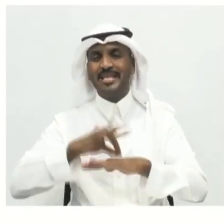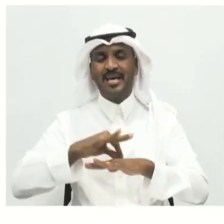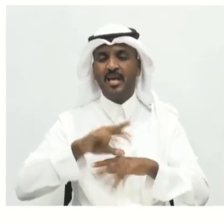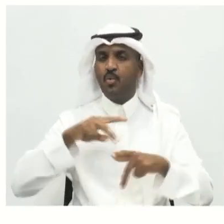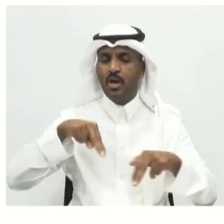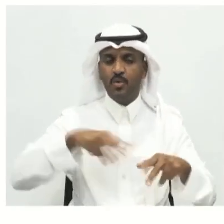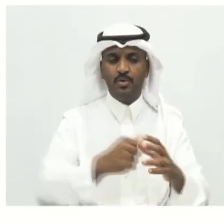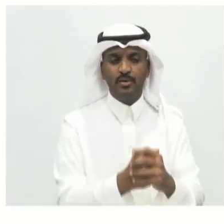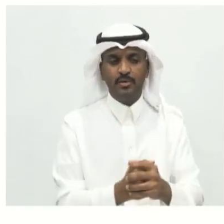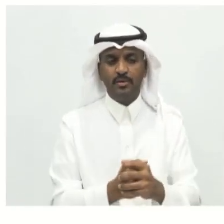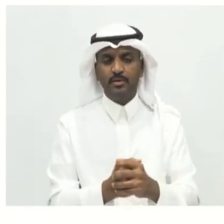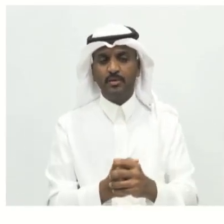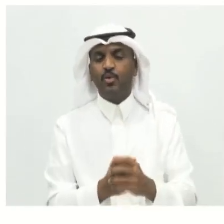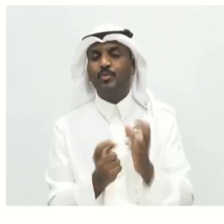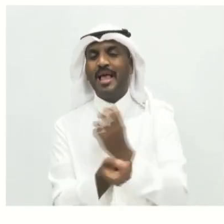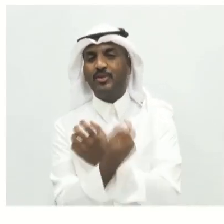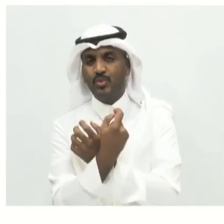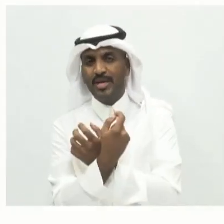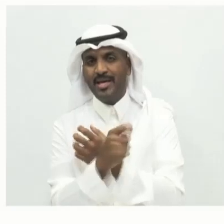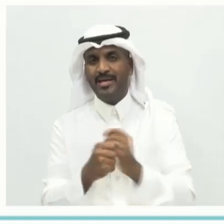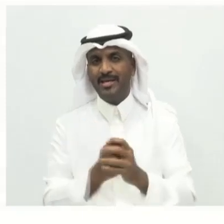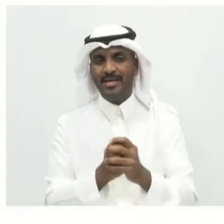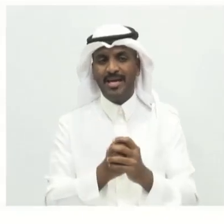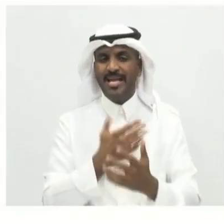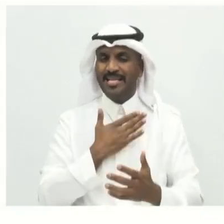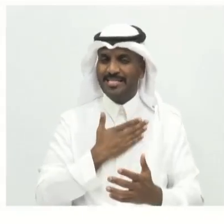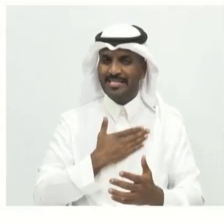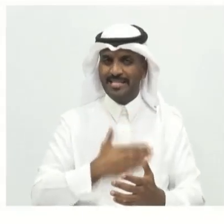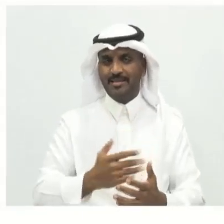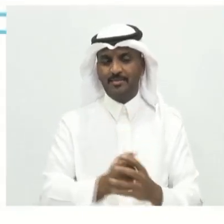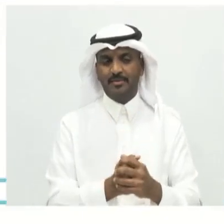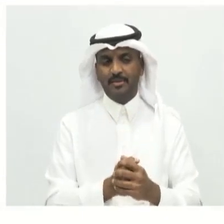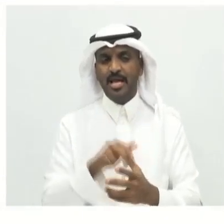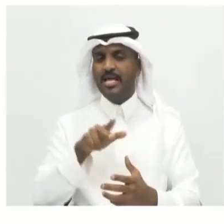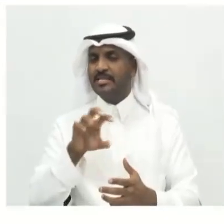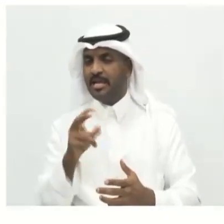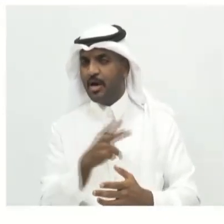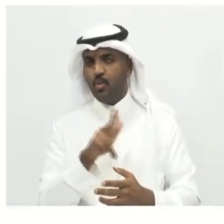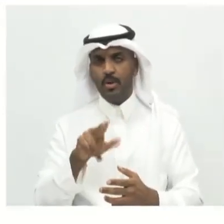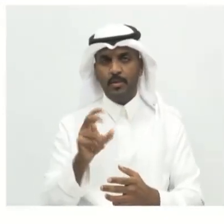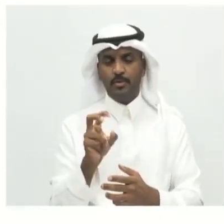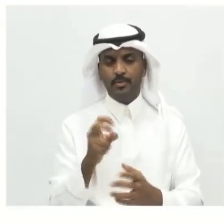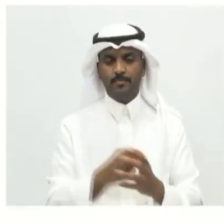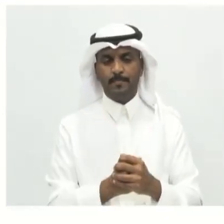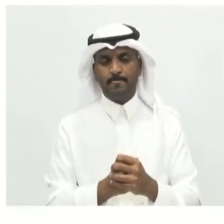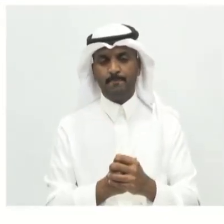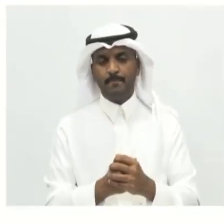الحيوان بالادويه الحسيه او المعنويه